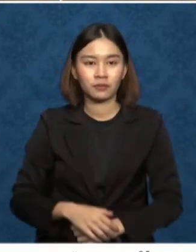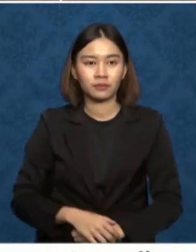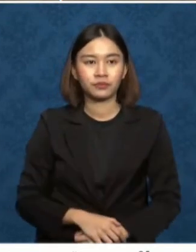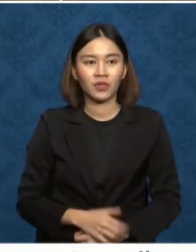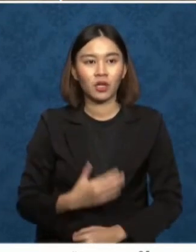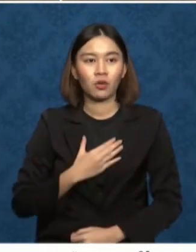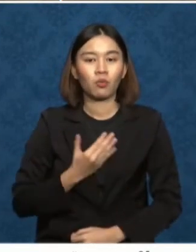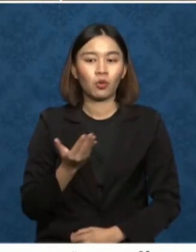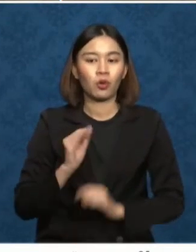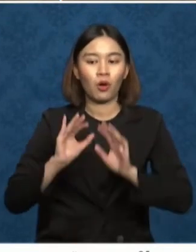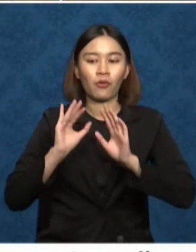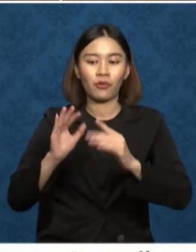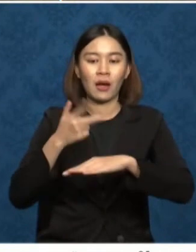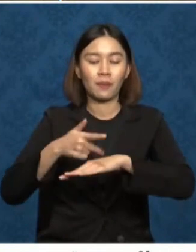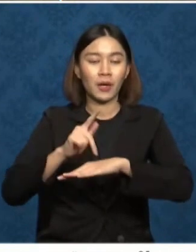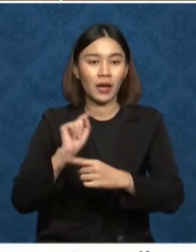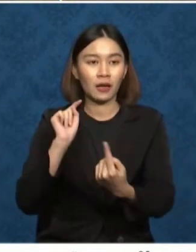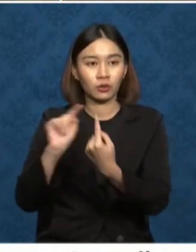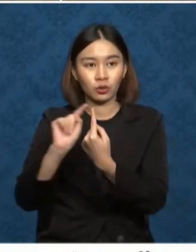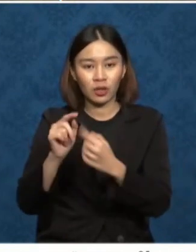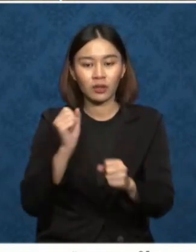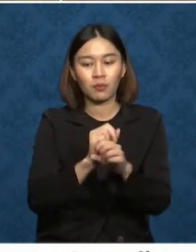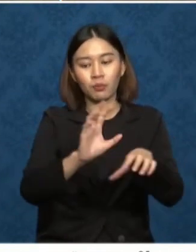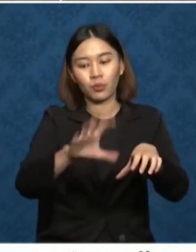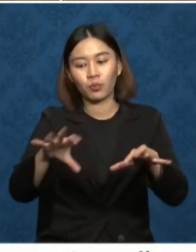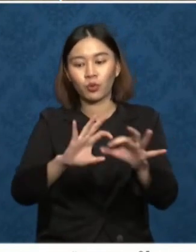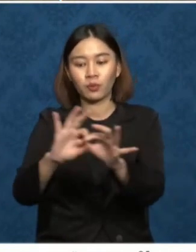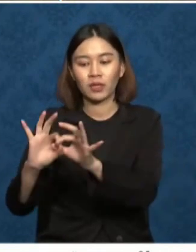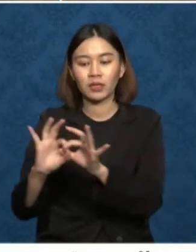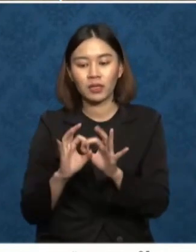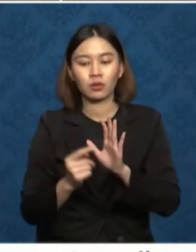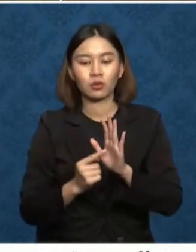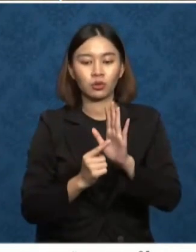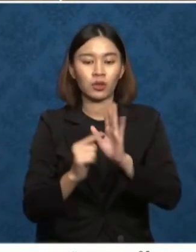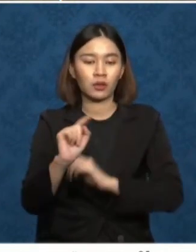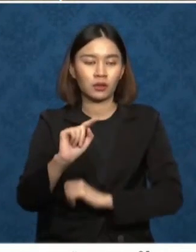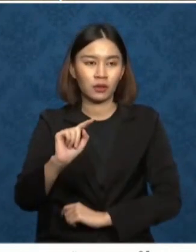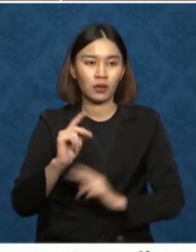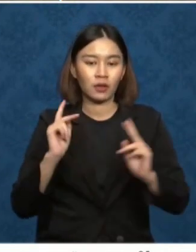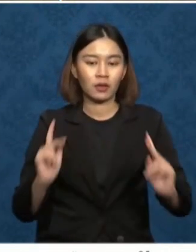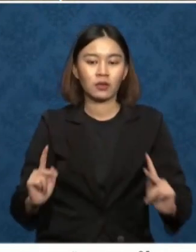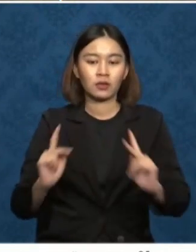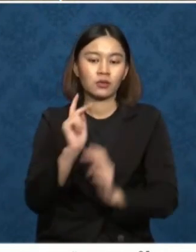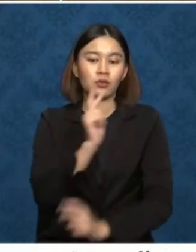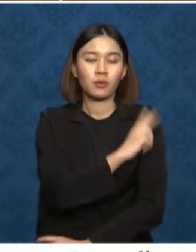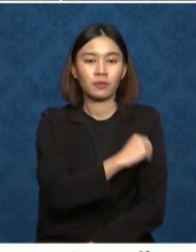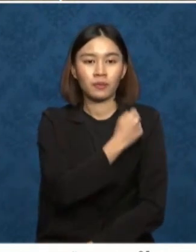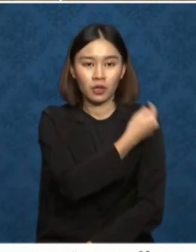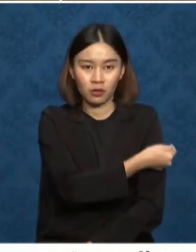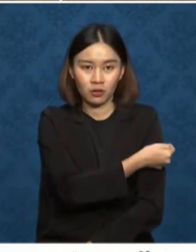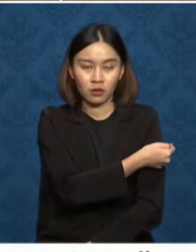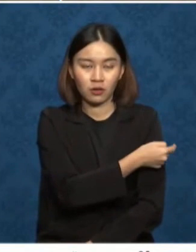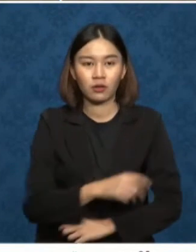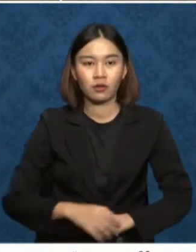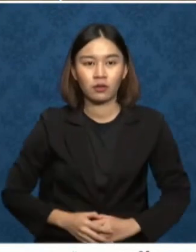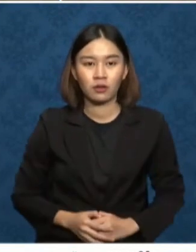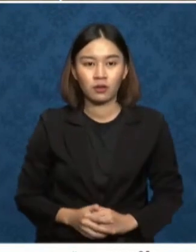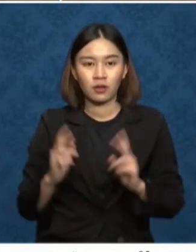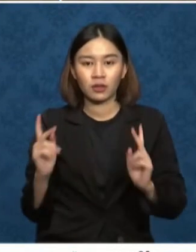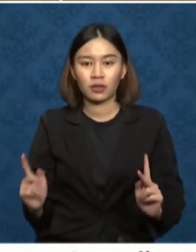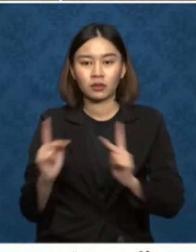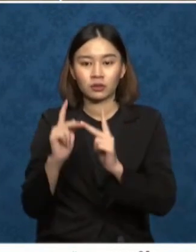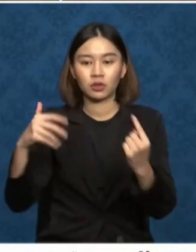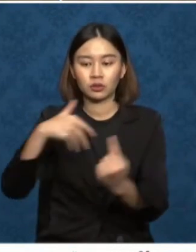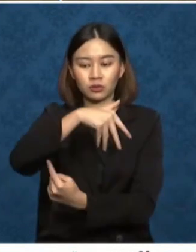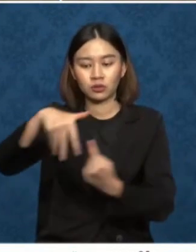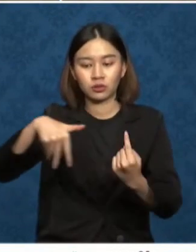กระผมจึงขอฝากท่านประธานสภาที่เคารพไปยังหน่วยงานที่เกี่ยวข้องเช่นกระทรวงสาธารณสุขกระทรวงทรัพยาก